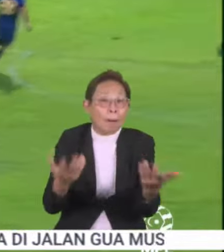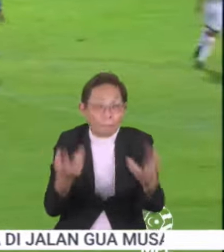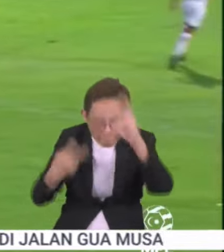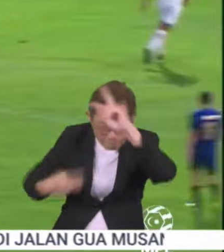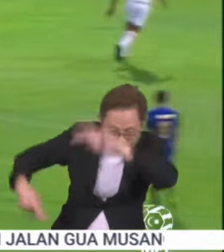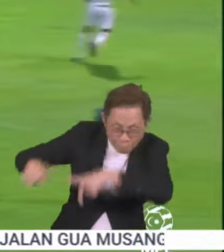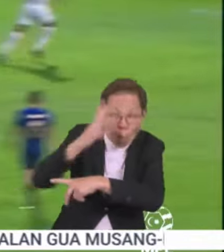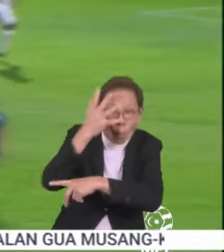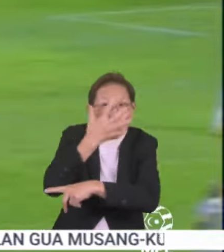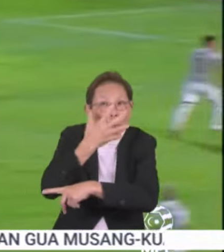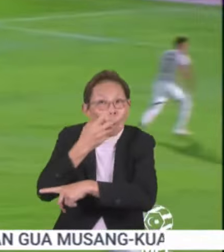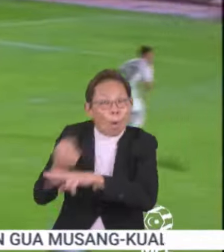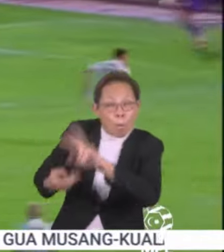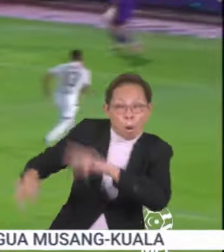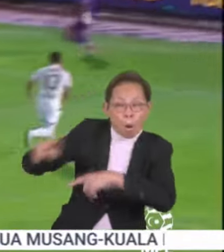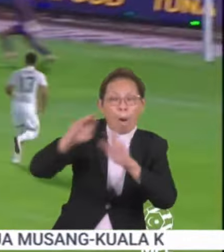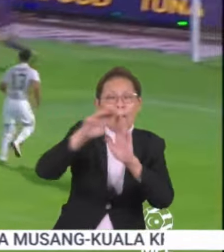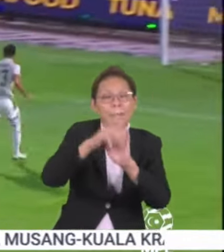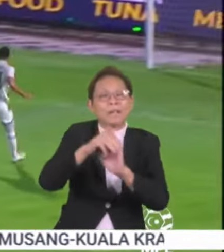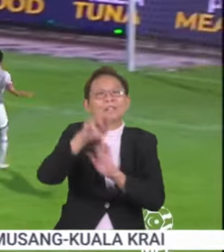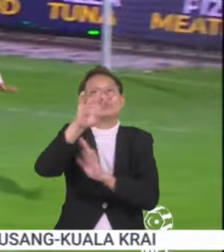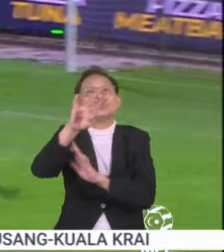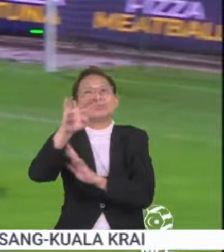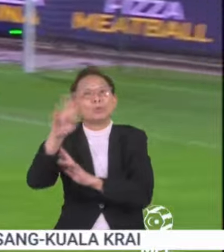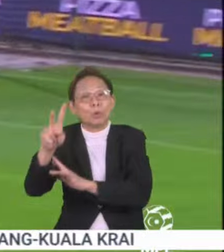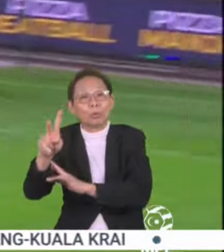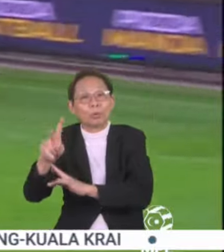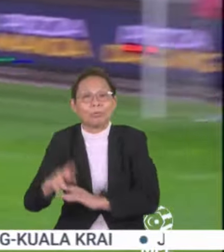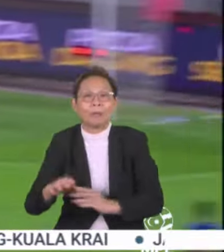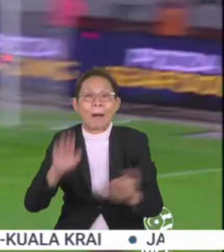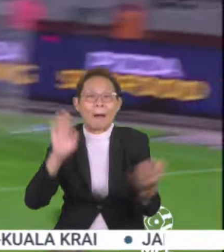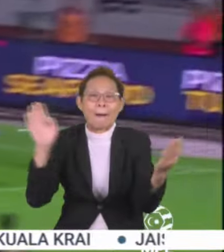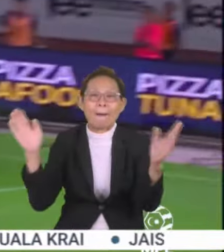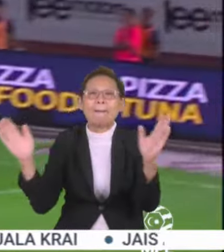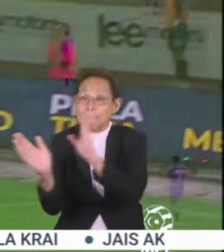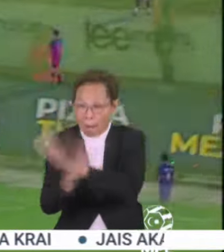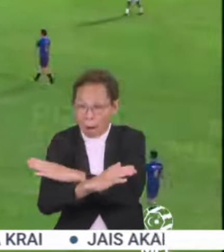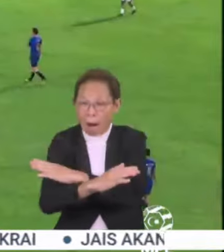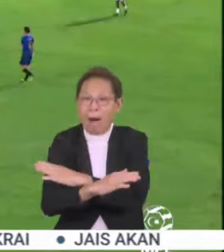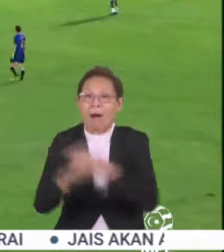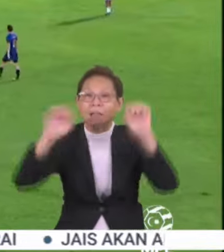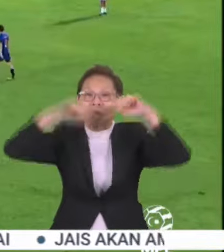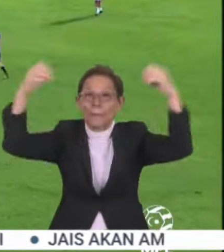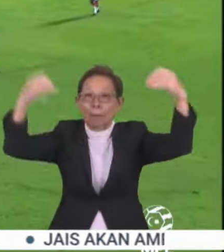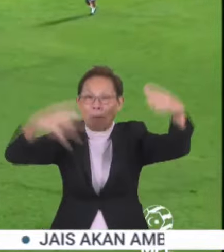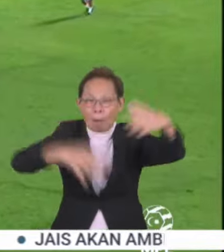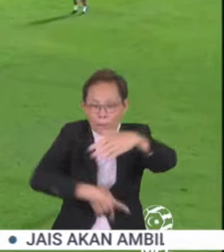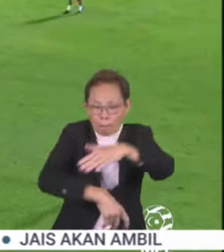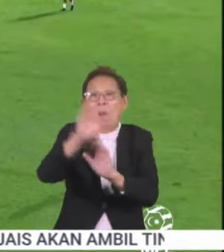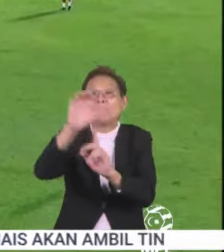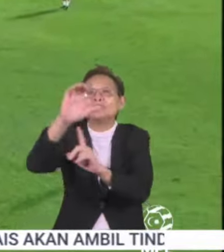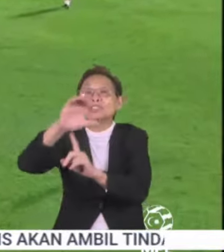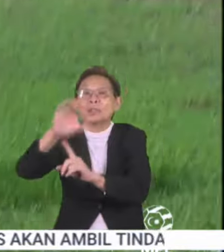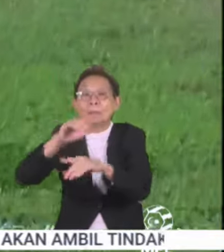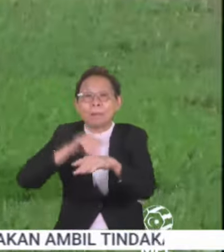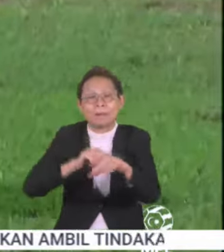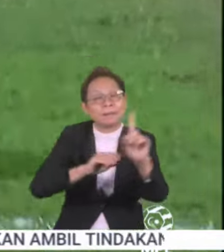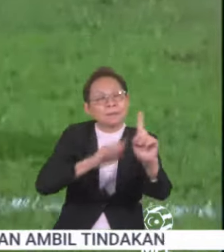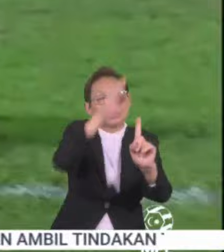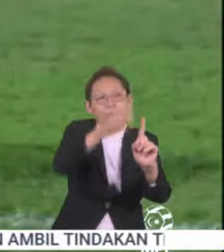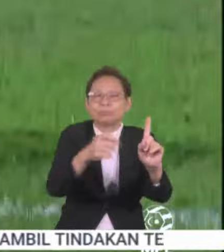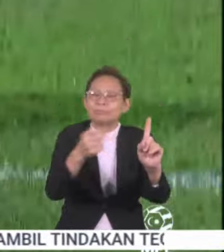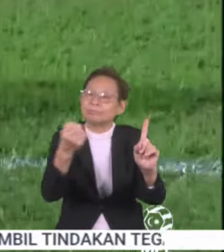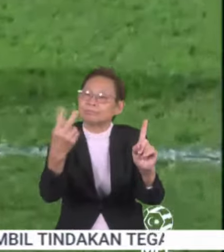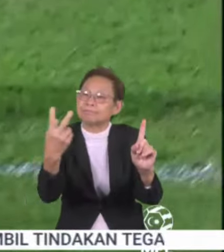menerusi rembatan cantik pada minit ke-72. Aksi timbal balik akan berlangsung di Stadium Bola Sepak Kuala Lumpur Ceras pada